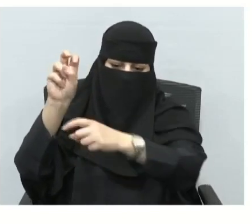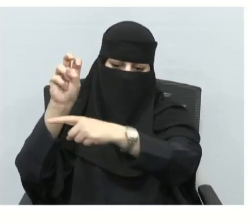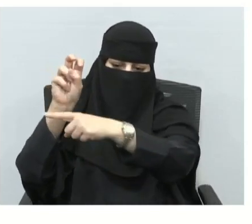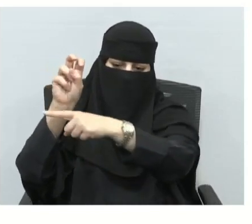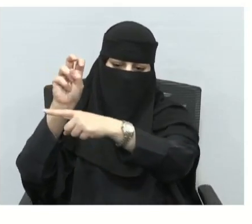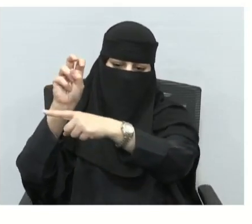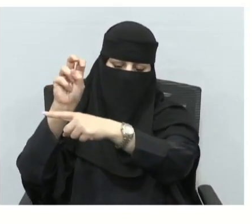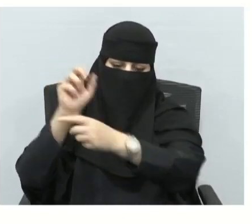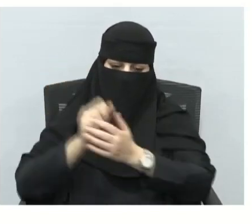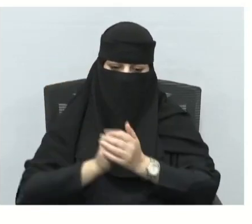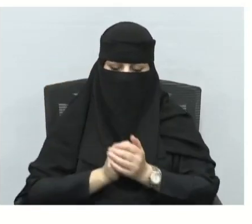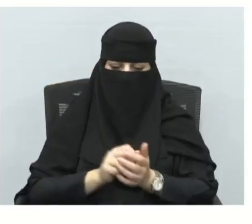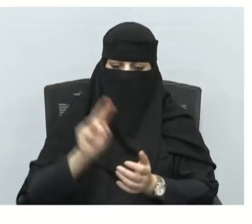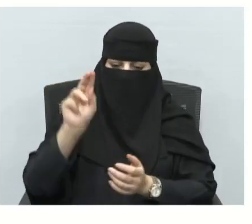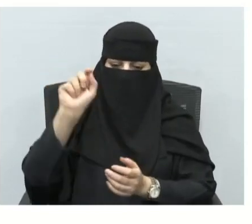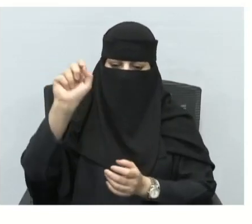السله